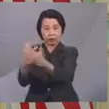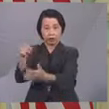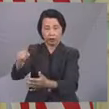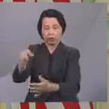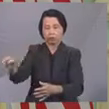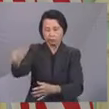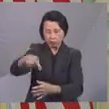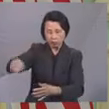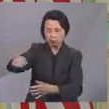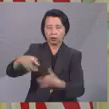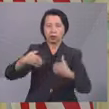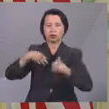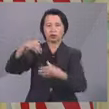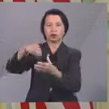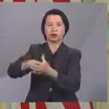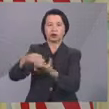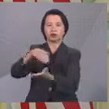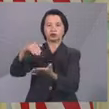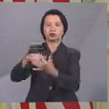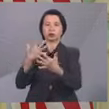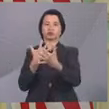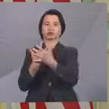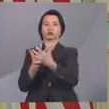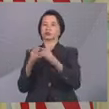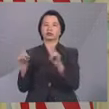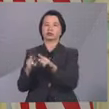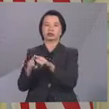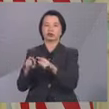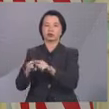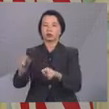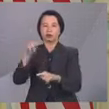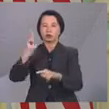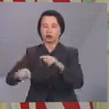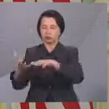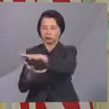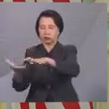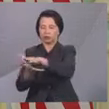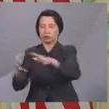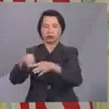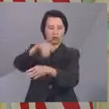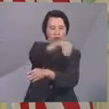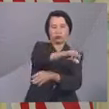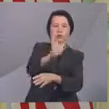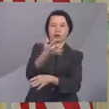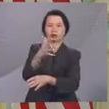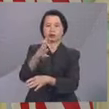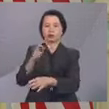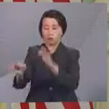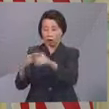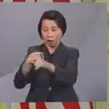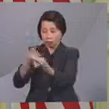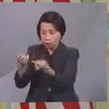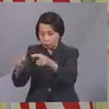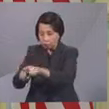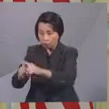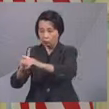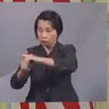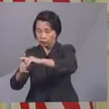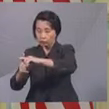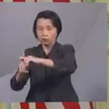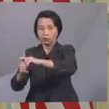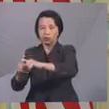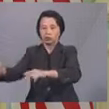mereka seolah-olah berada di dalam pusat kuarantin. Mereka tidak bercampur di luar. Kalau ada berlaku positif